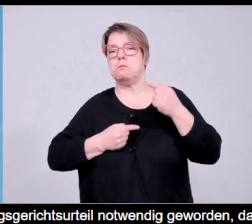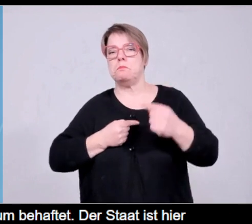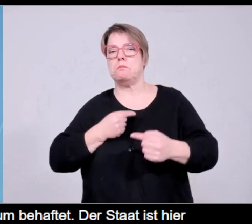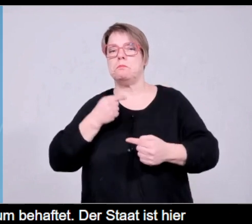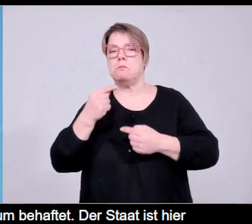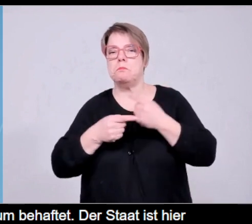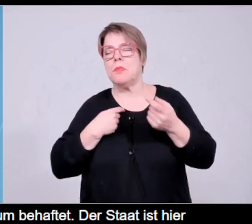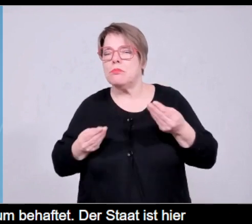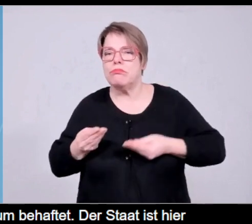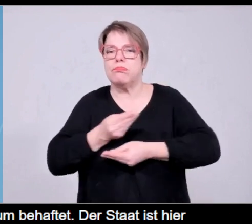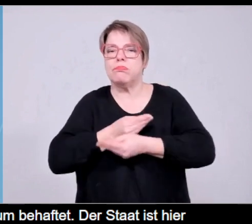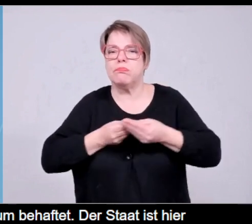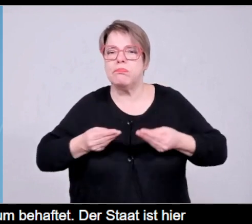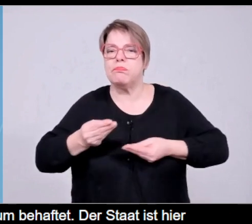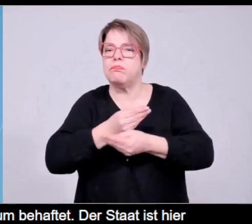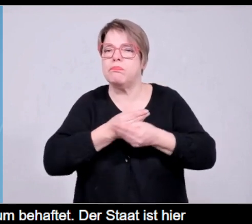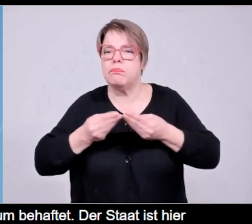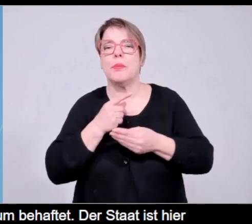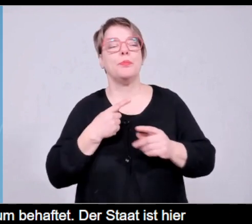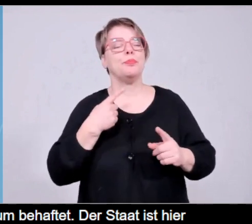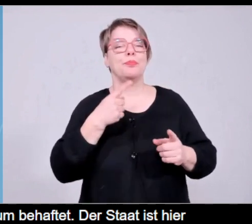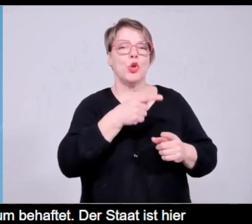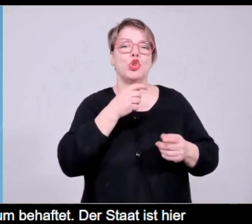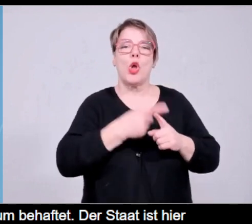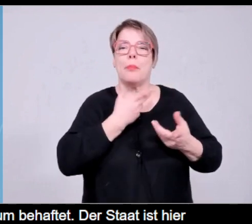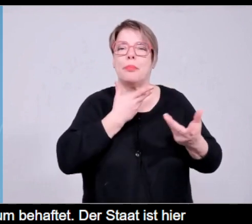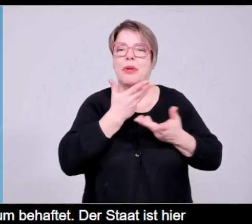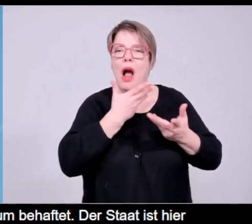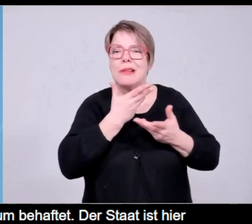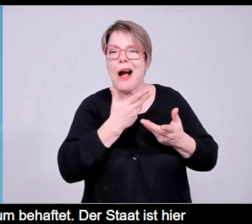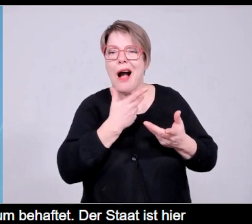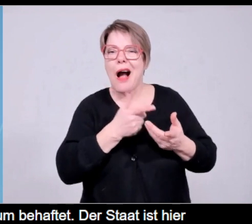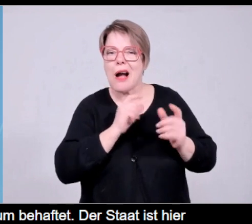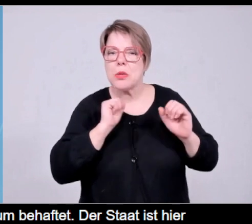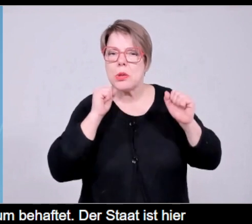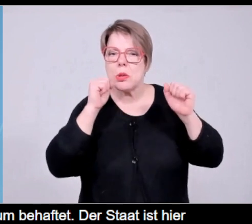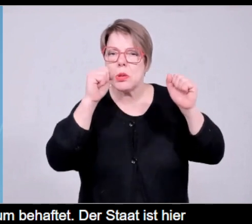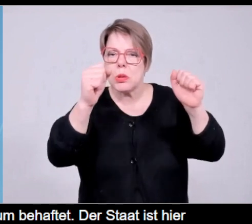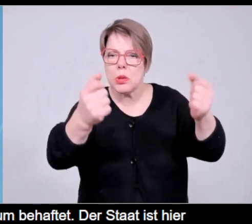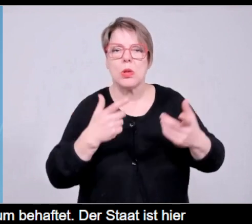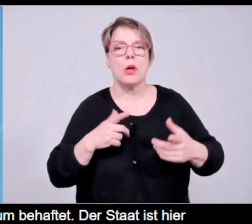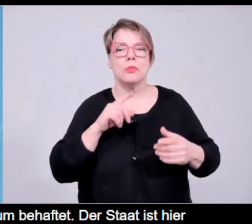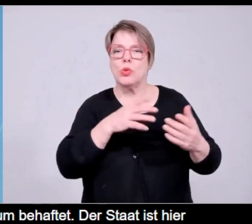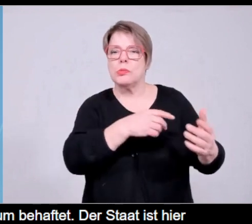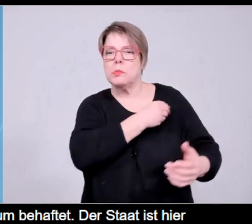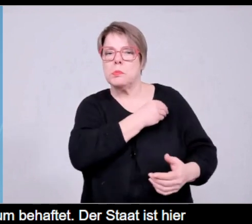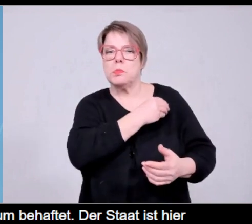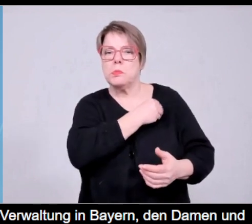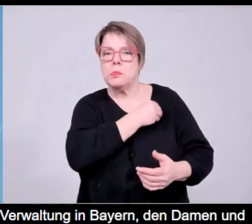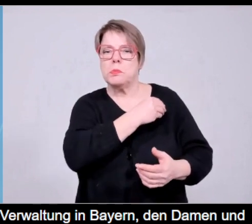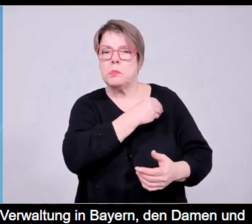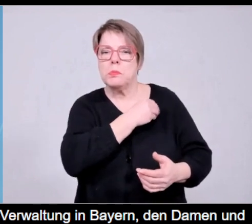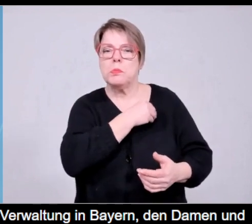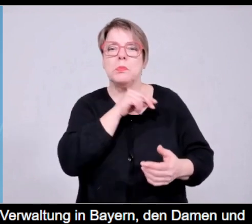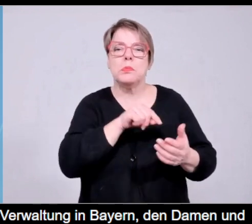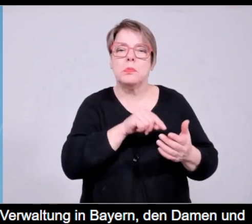Gesetzgebungen aus Berlin und, und, und sehr ausgelastet sind und es einfach in der Zeit jetzt nicht schaffen. Wir wollen niemanden ärgern, meine